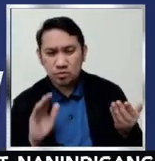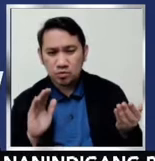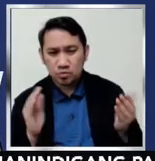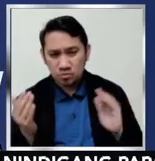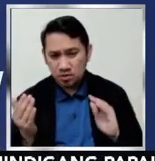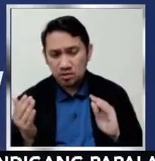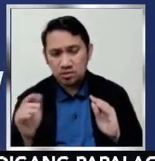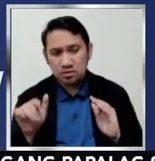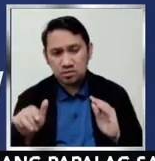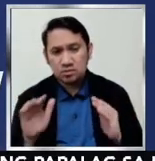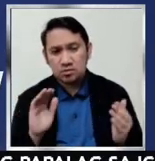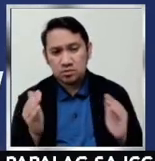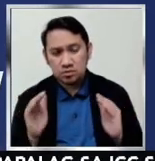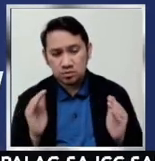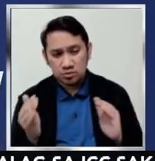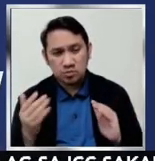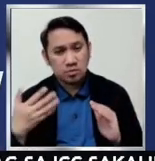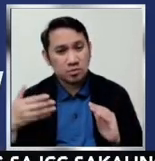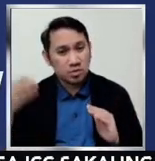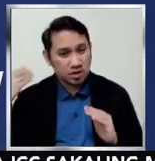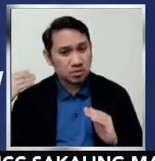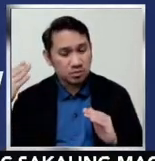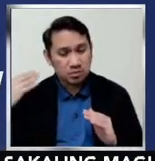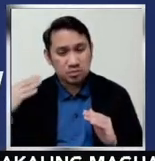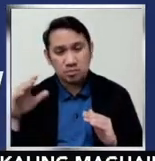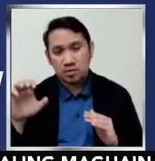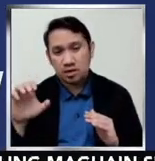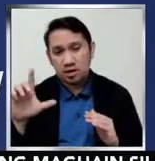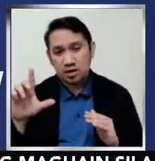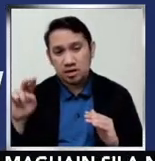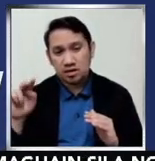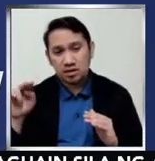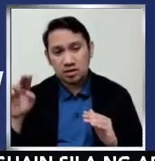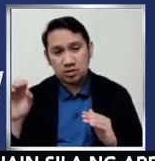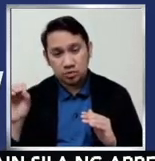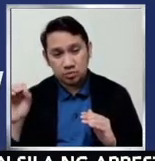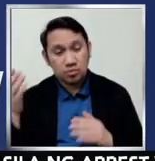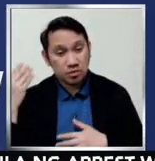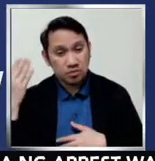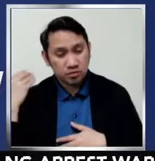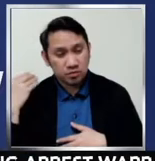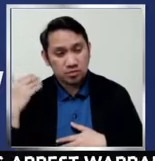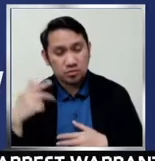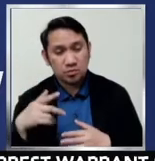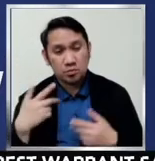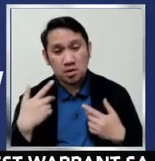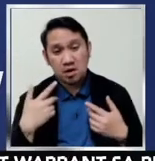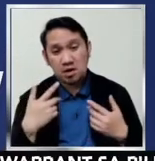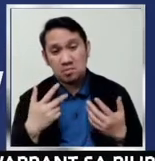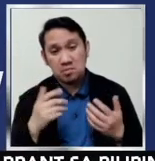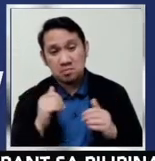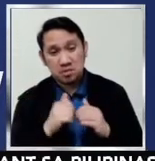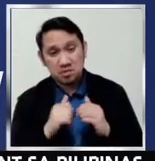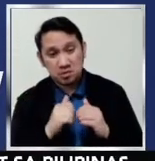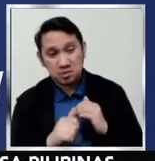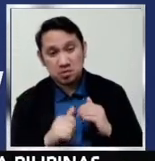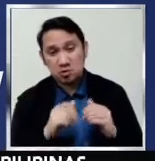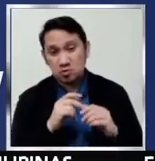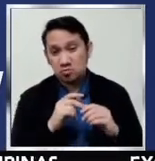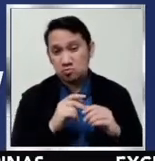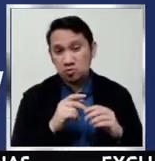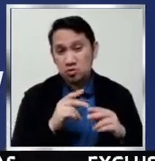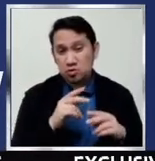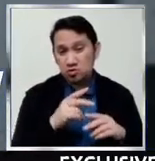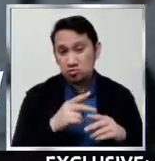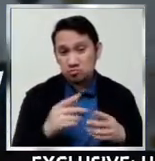the previous El Nino phenomena, no? Where production declined anywhere from 10